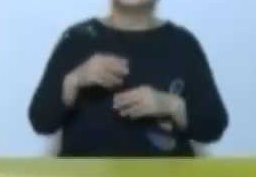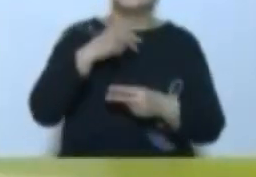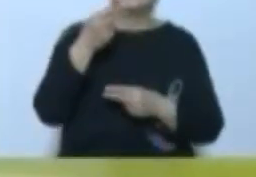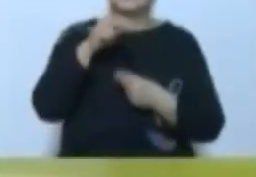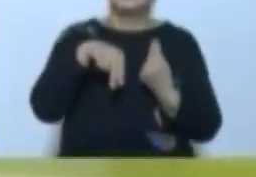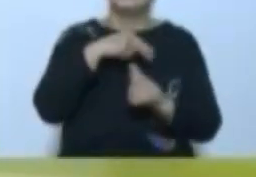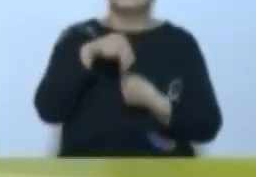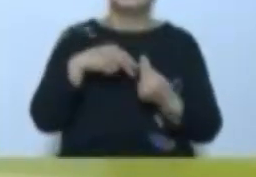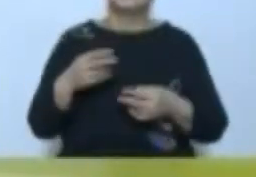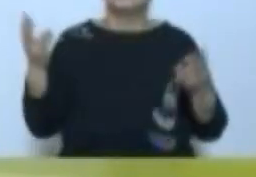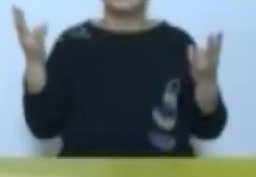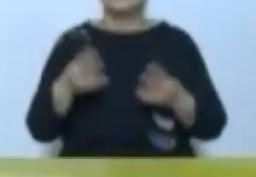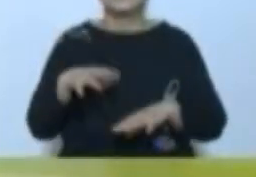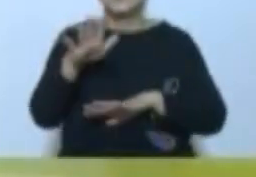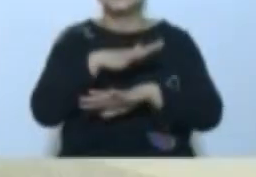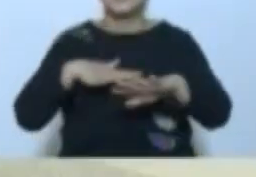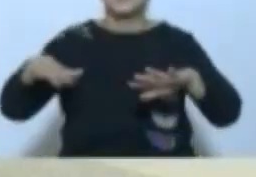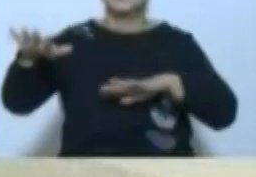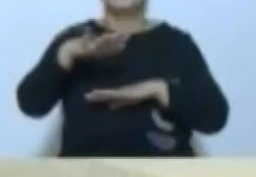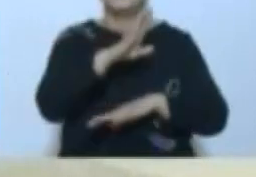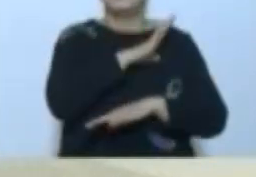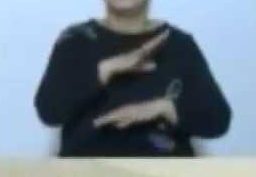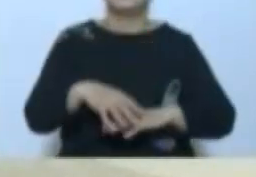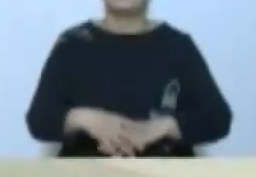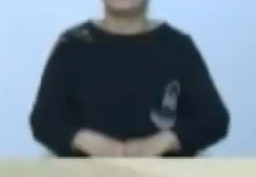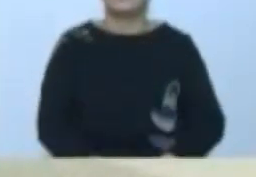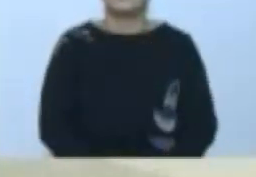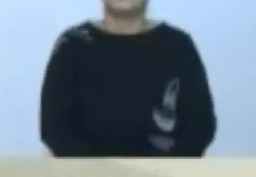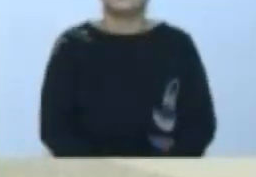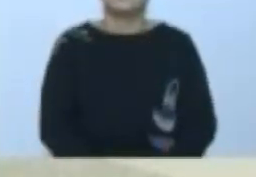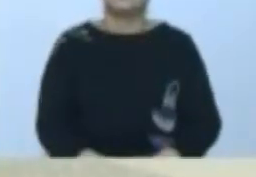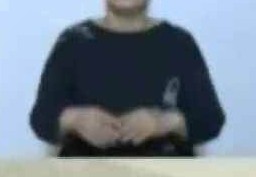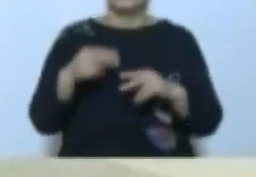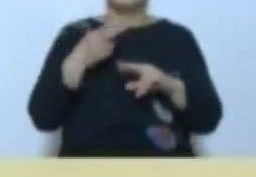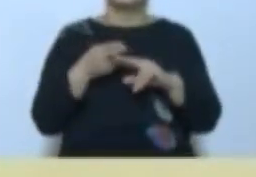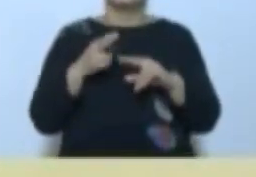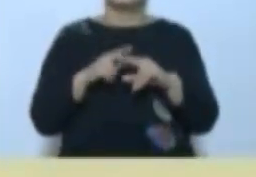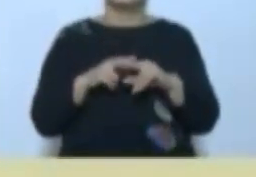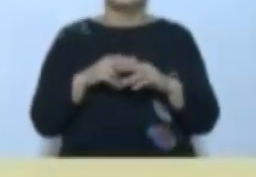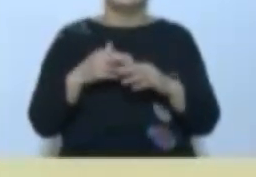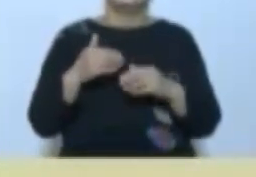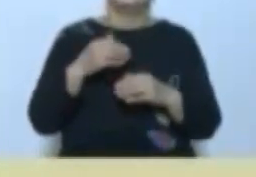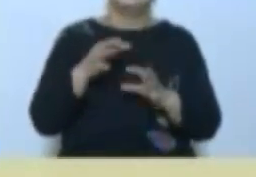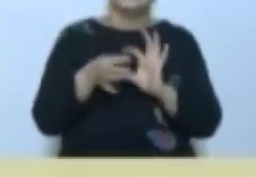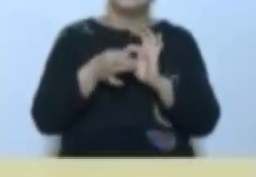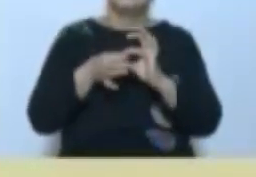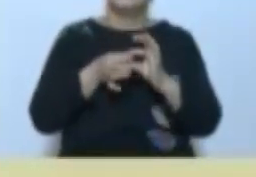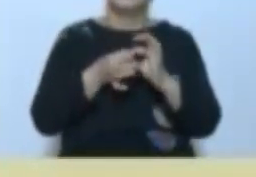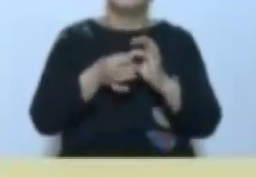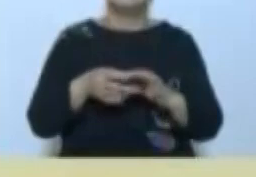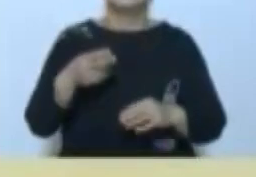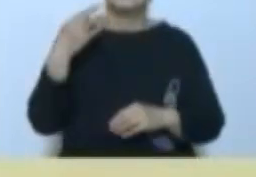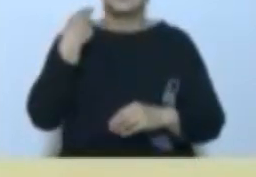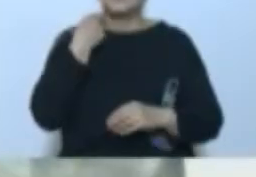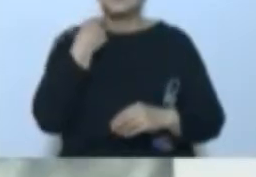и принесет пользу стране. Юная выпускница также не обошла стороной предметной олимпиады по английскому языку. Участвовала